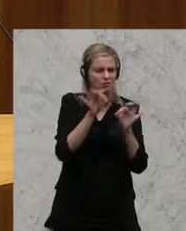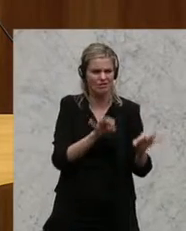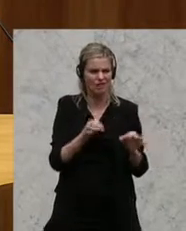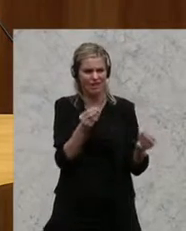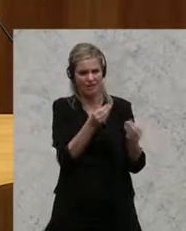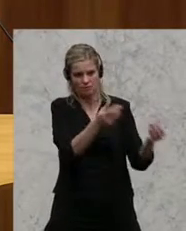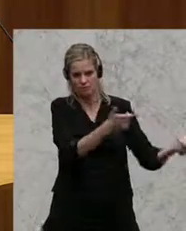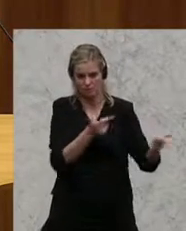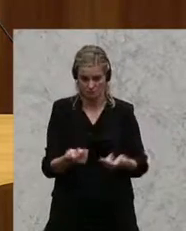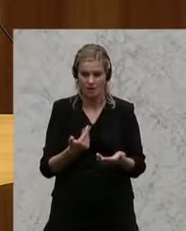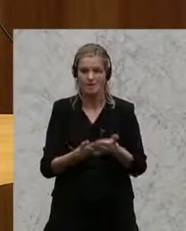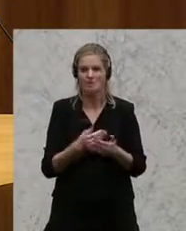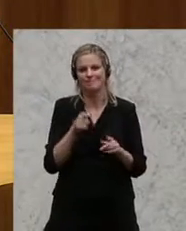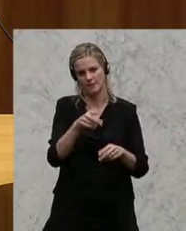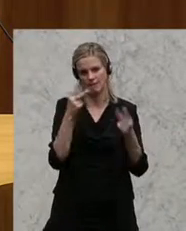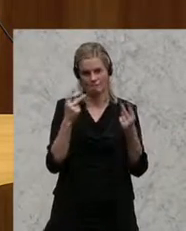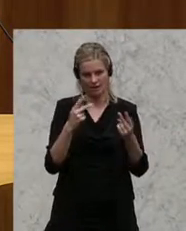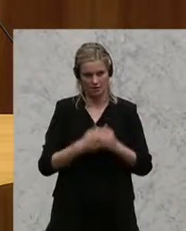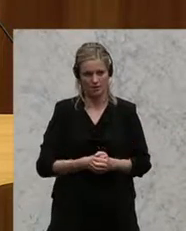Ich glaube, das ist das ganz Wesentliche. Danke.